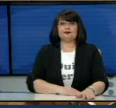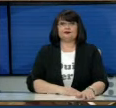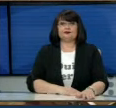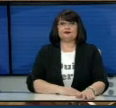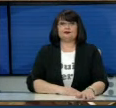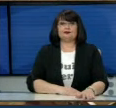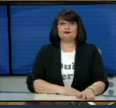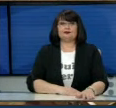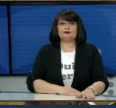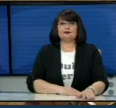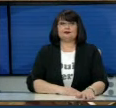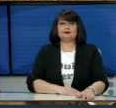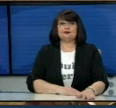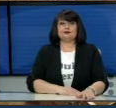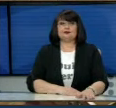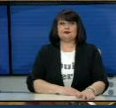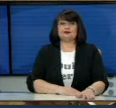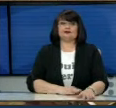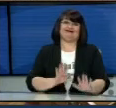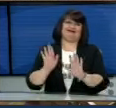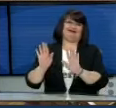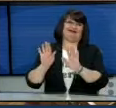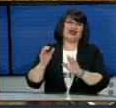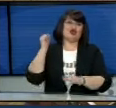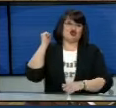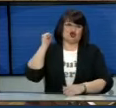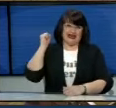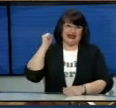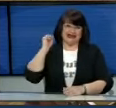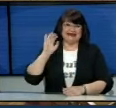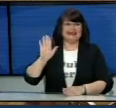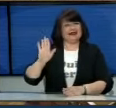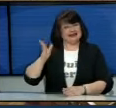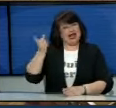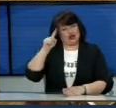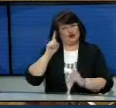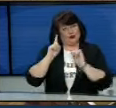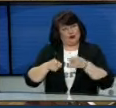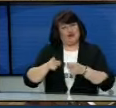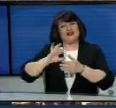το πόσο σοσιαλιστές είστε εσείς, αυτό είναι ένα άλλο ερώτημα το οποίο θα το κρίνει η ιστορία.